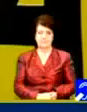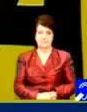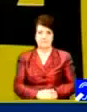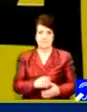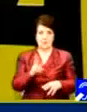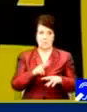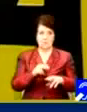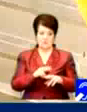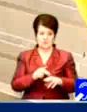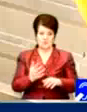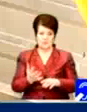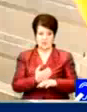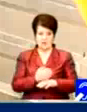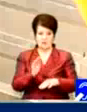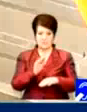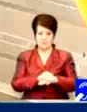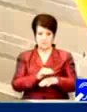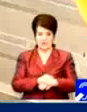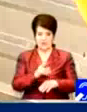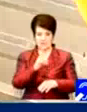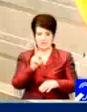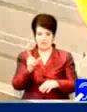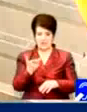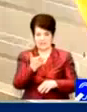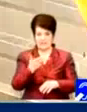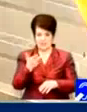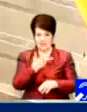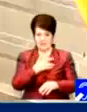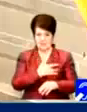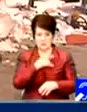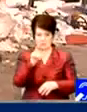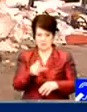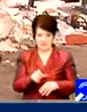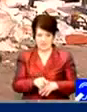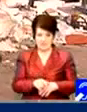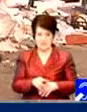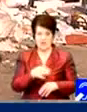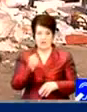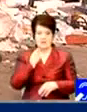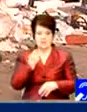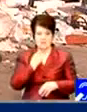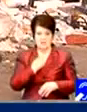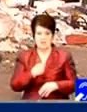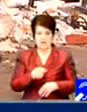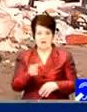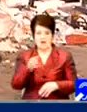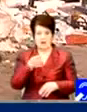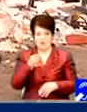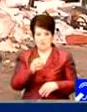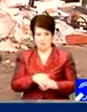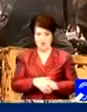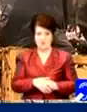Preliminar, polițiștii au stabilit că cei trei suspecți au consumat băuturi